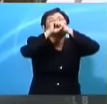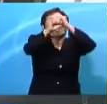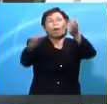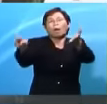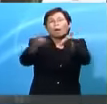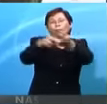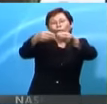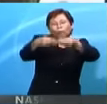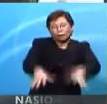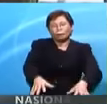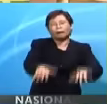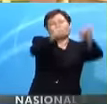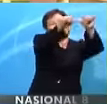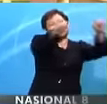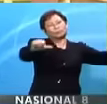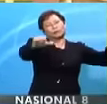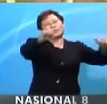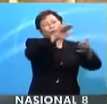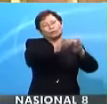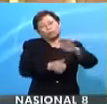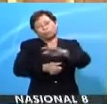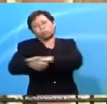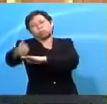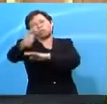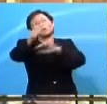dilaporkan hilang dari asrama sekolah pada 23